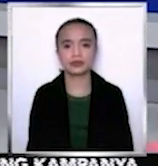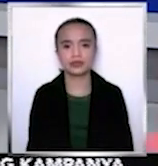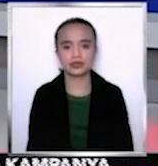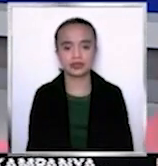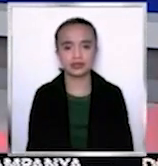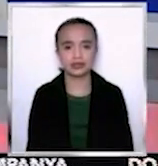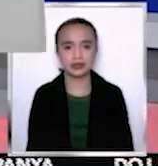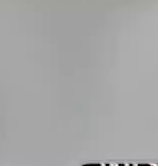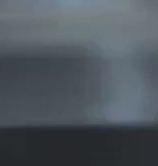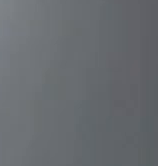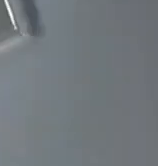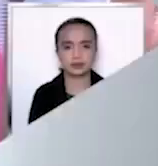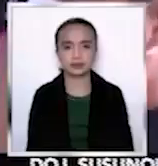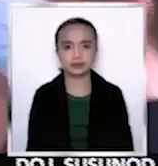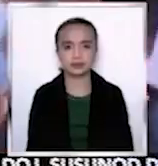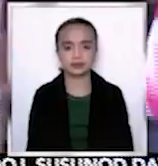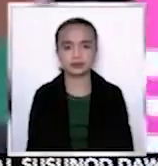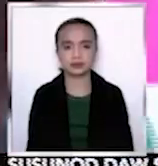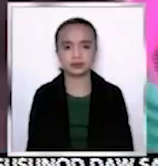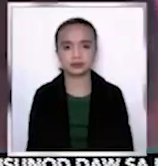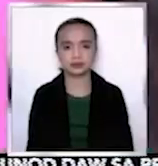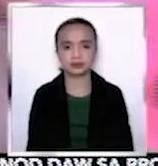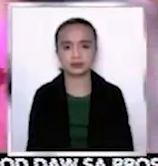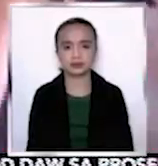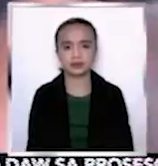Sandra Aguinaldo.